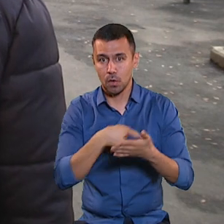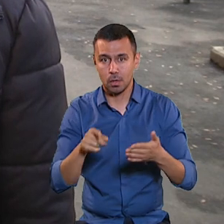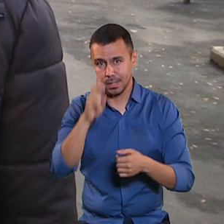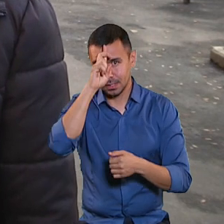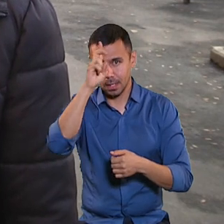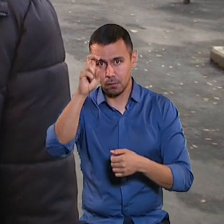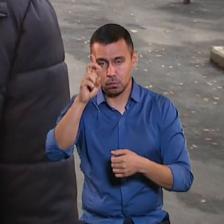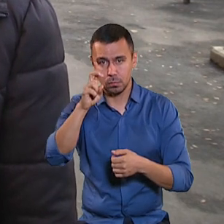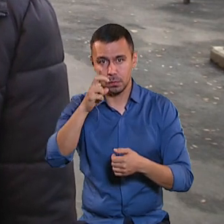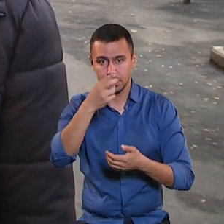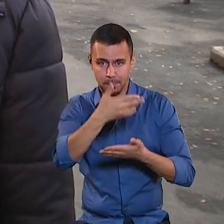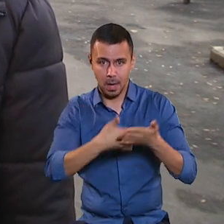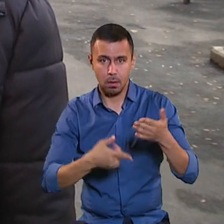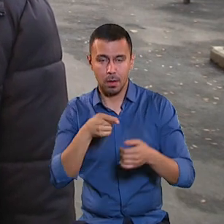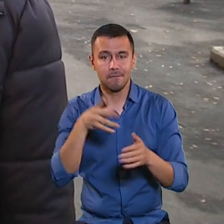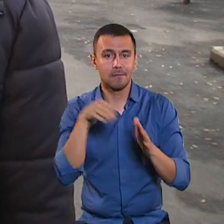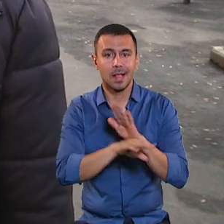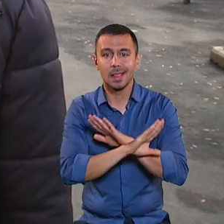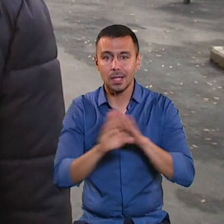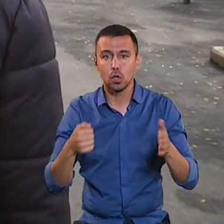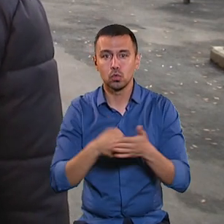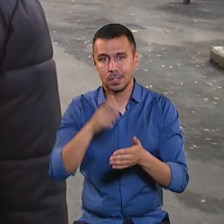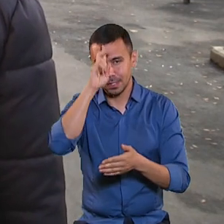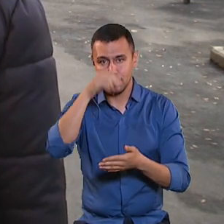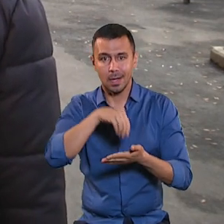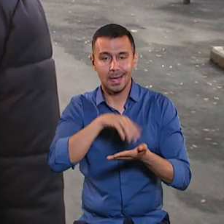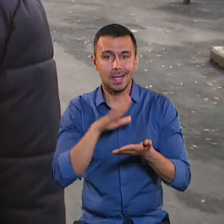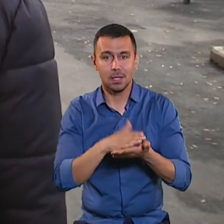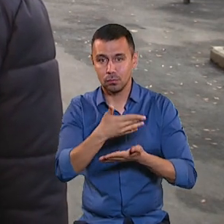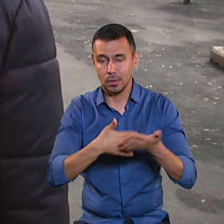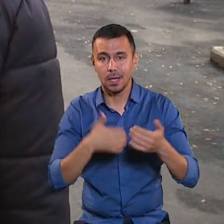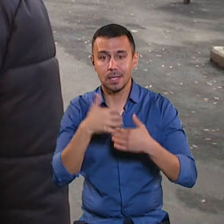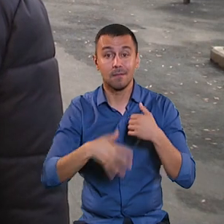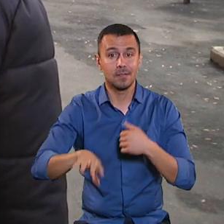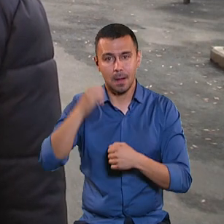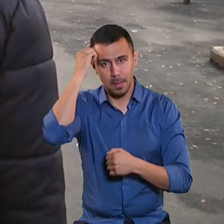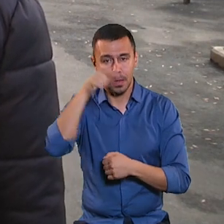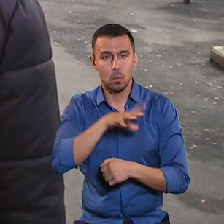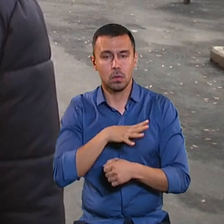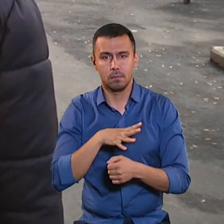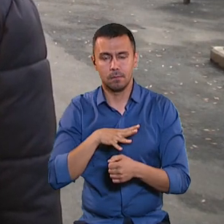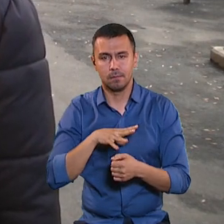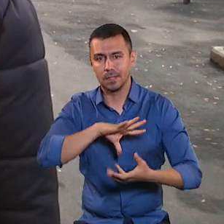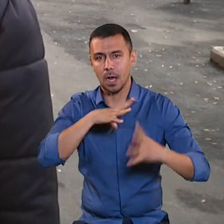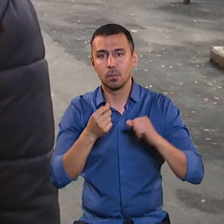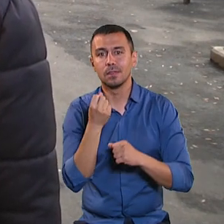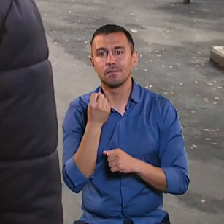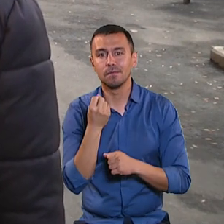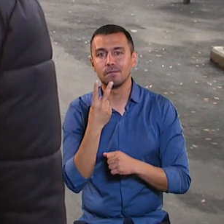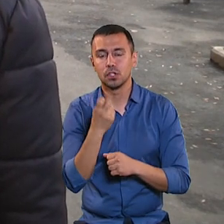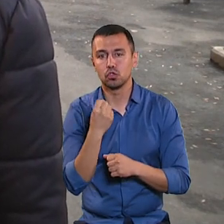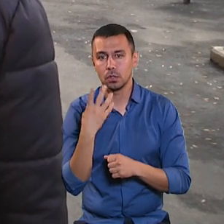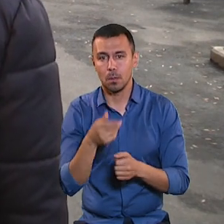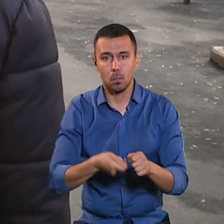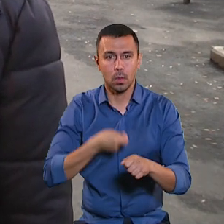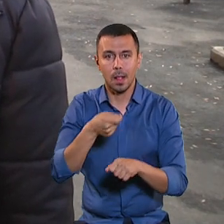державного з переліку Та не внесення до державного реєстру серед всіх пам'яток там було в загальному 214 подали так